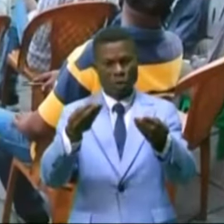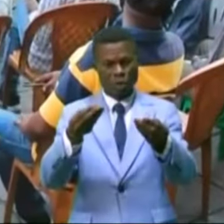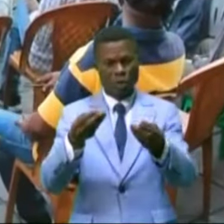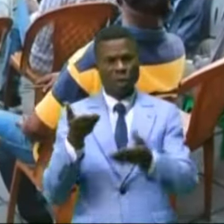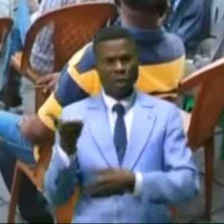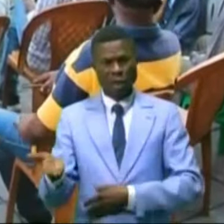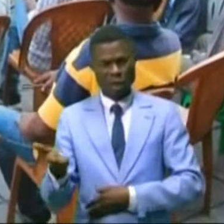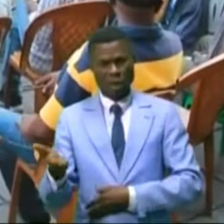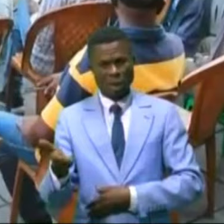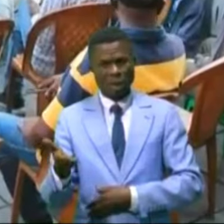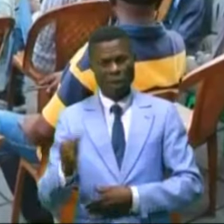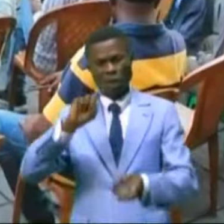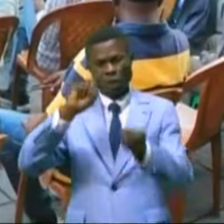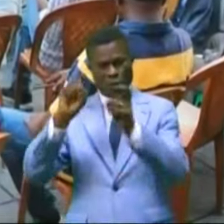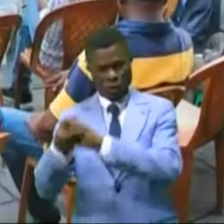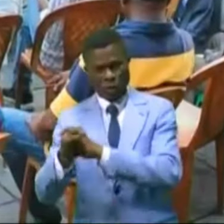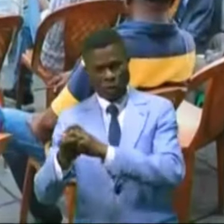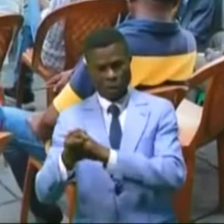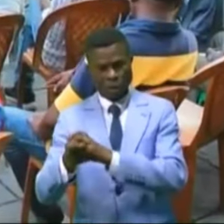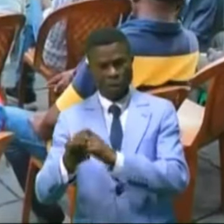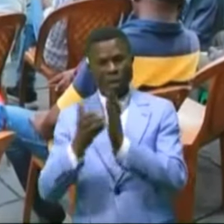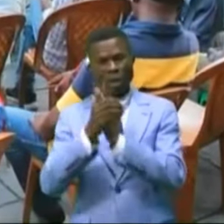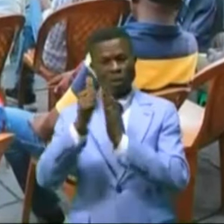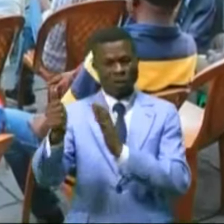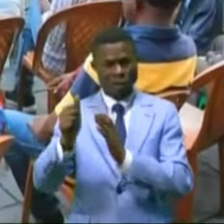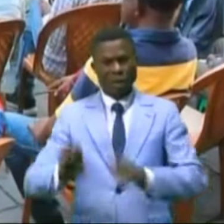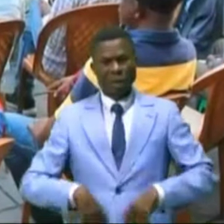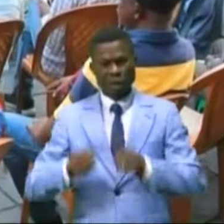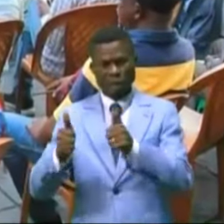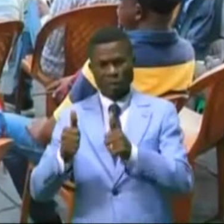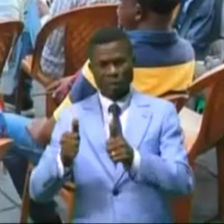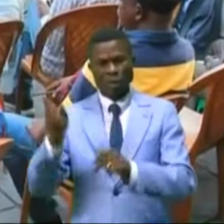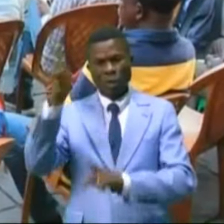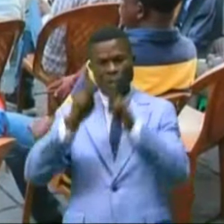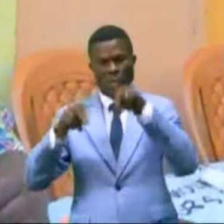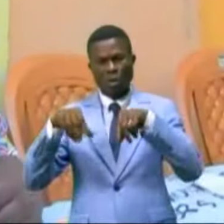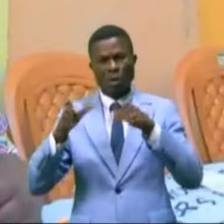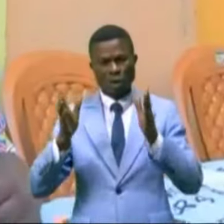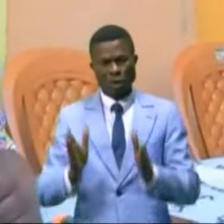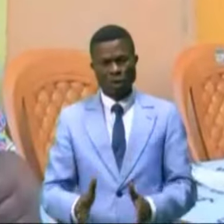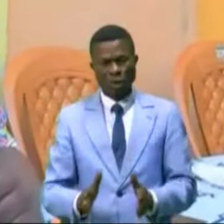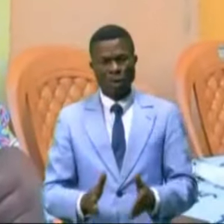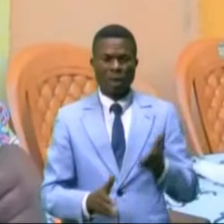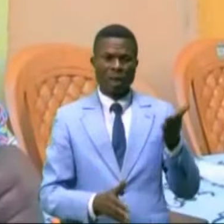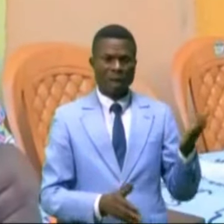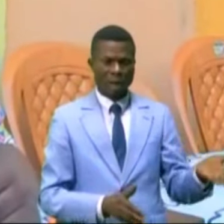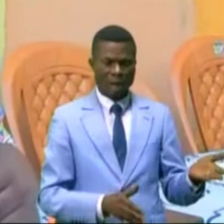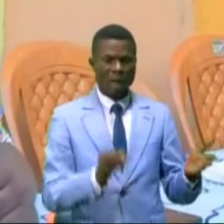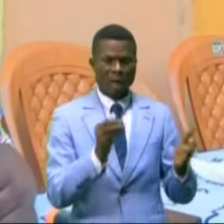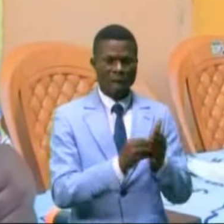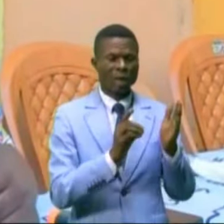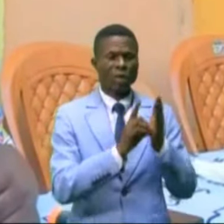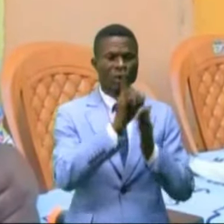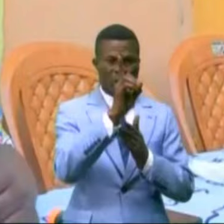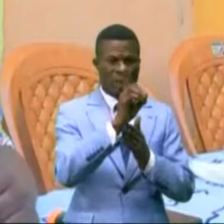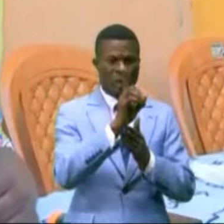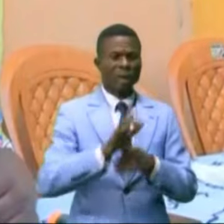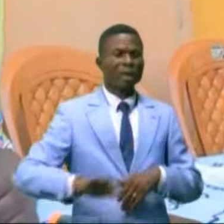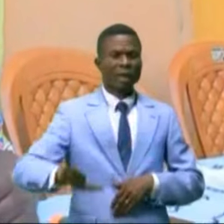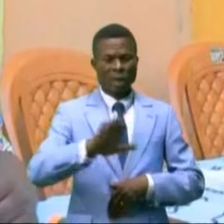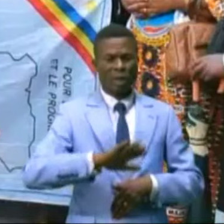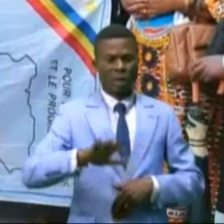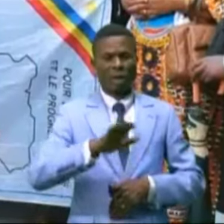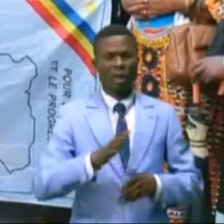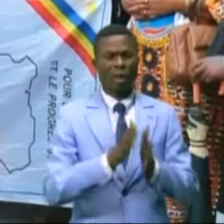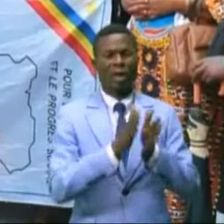un changement sur la qualité de vie de citoyens congolais et du développement du pays